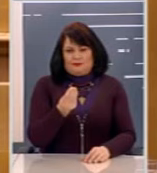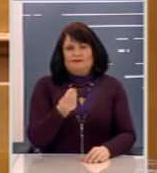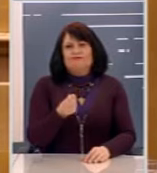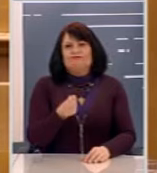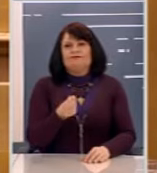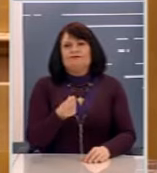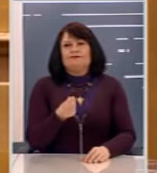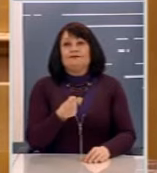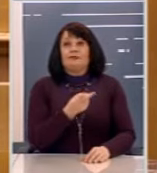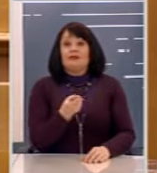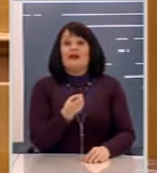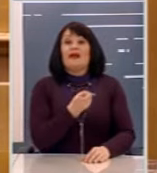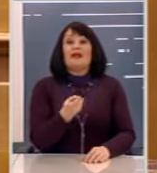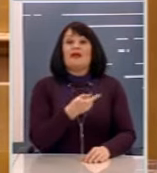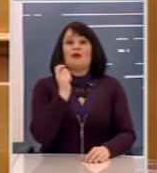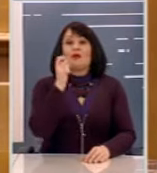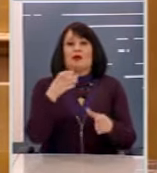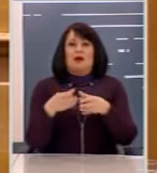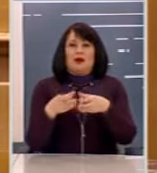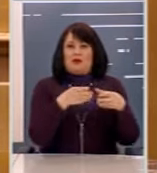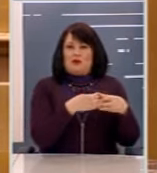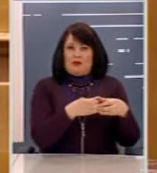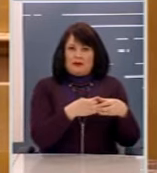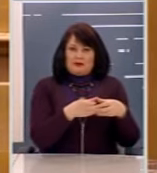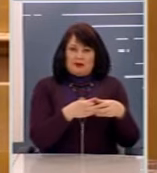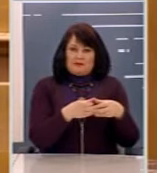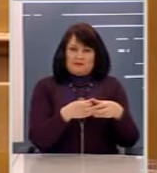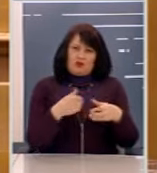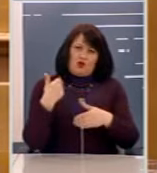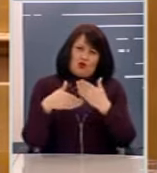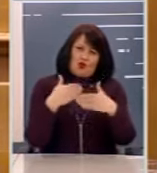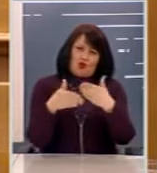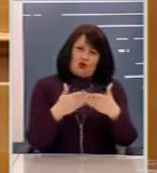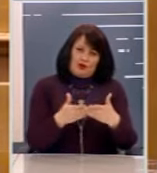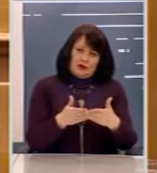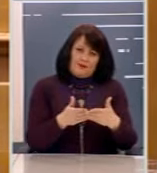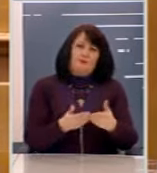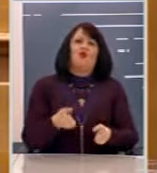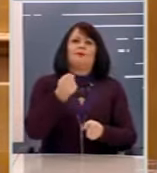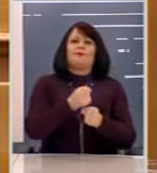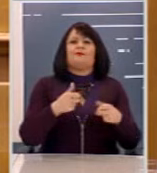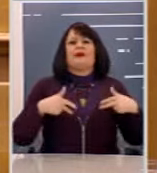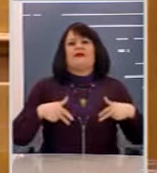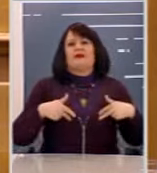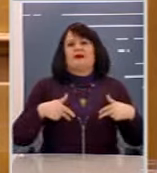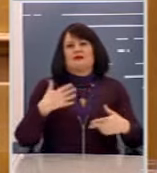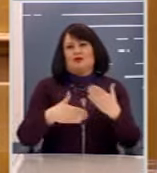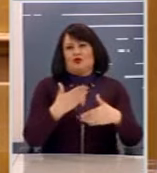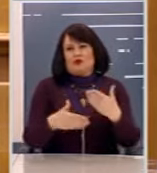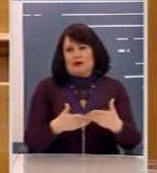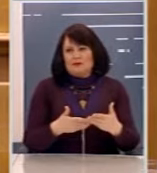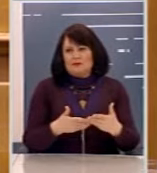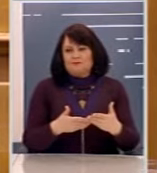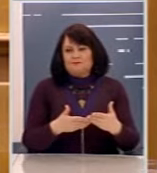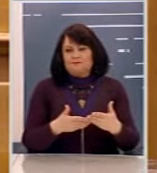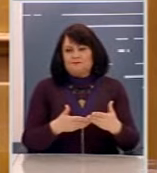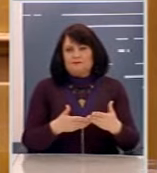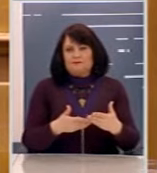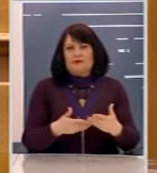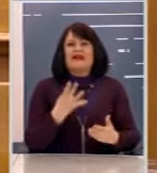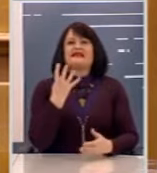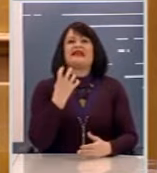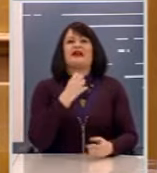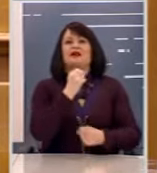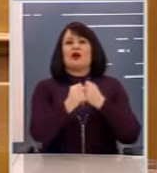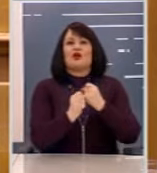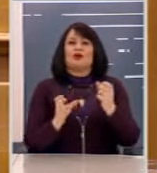οι δύο βασικές πολιτικές δυνάμεις που διακυβέρνησαν τη χώρα τα τελευταία 30-40